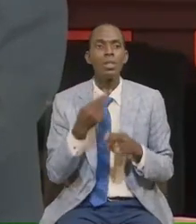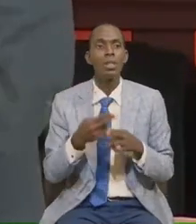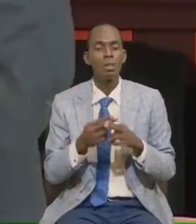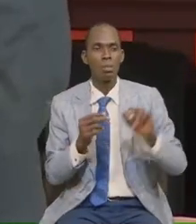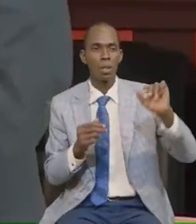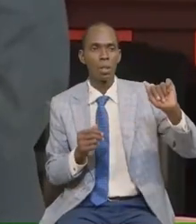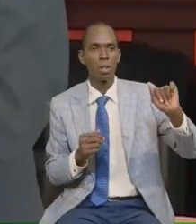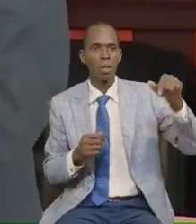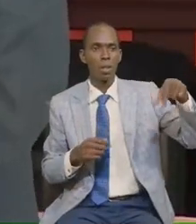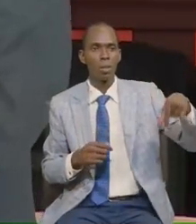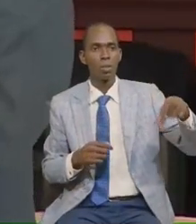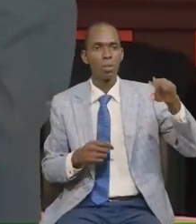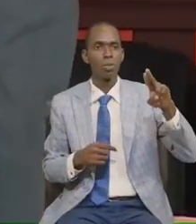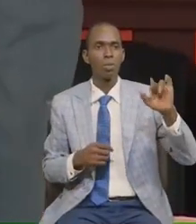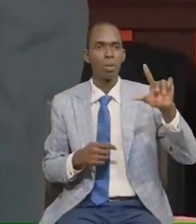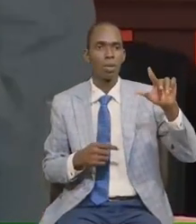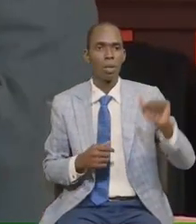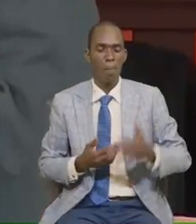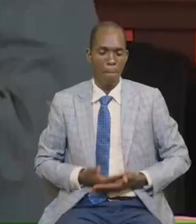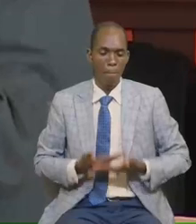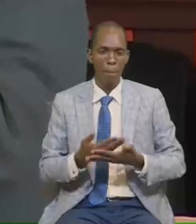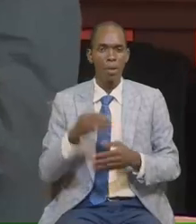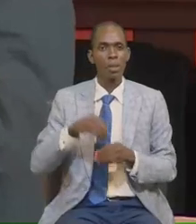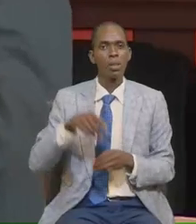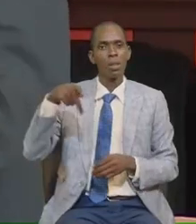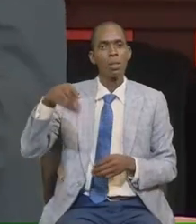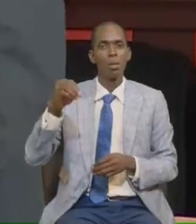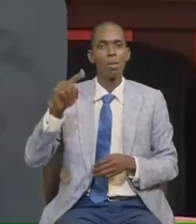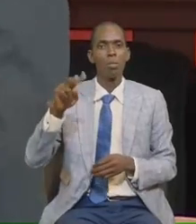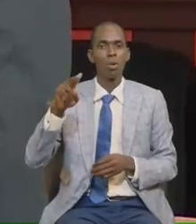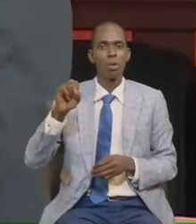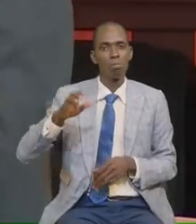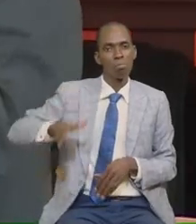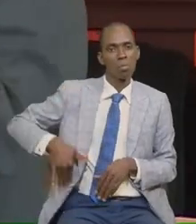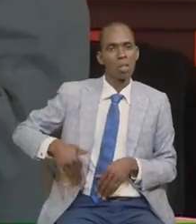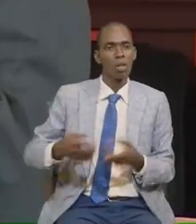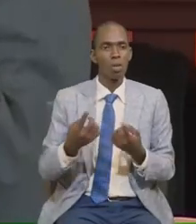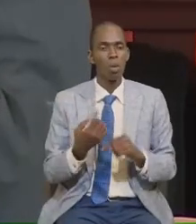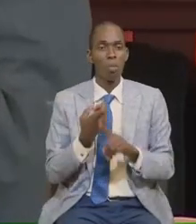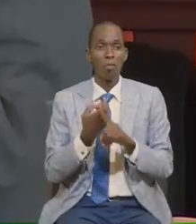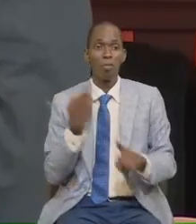originaire du pont récemment arrivé d'Italie avec sa femme Priscille